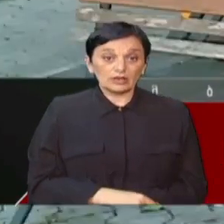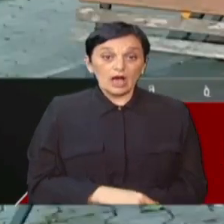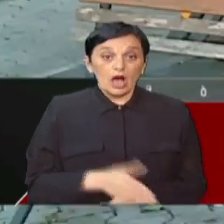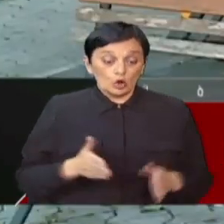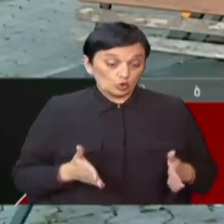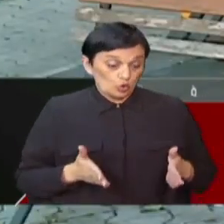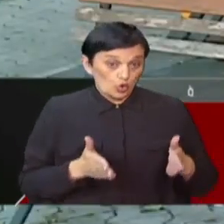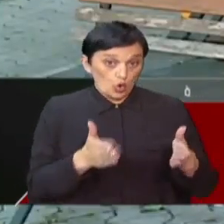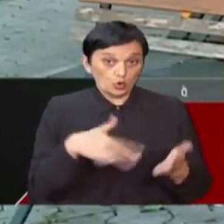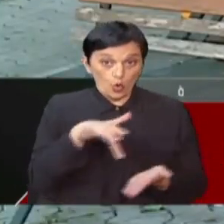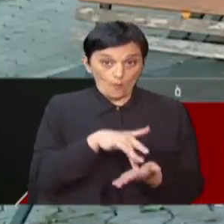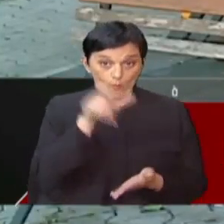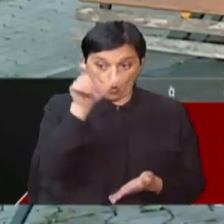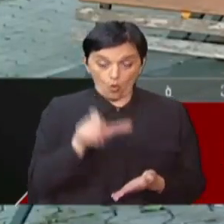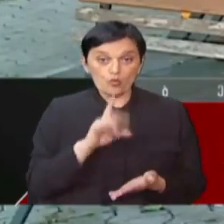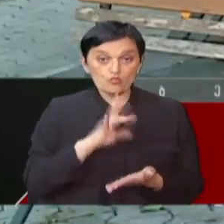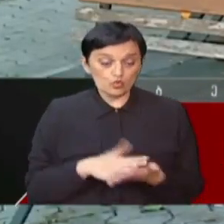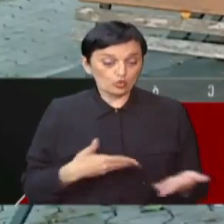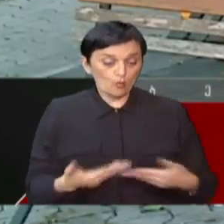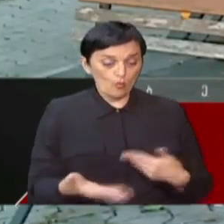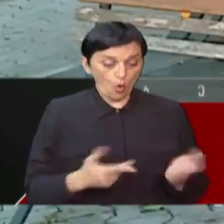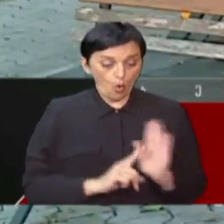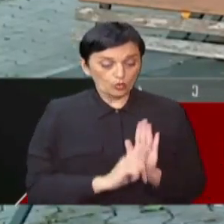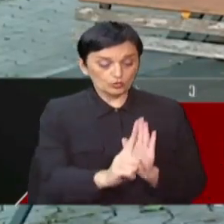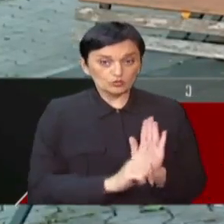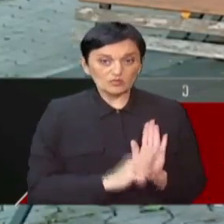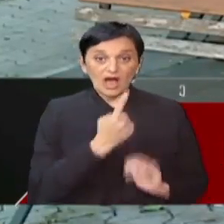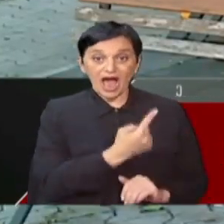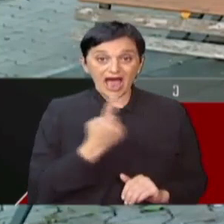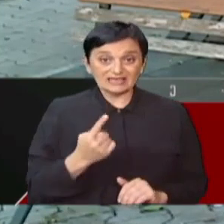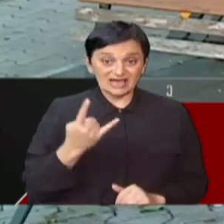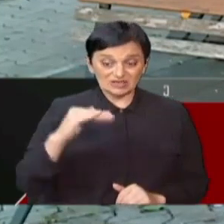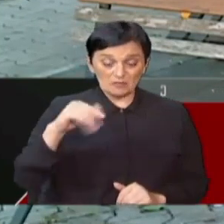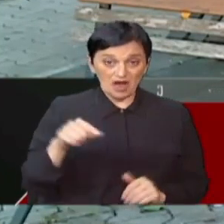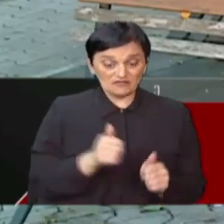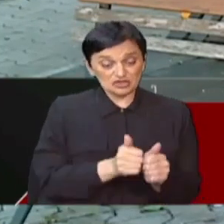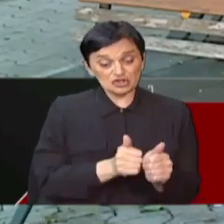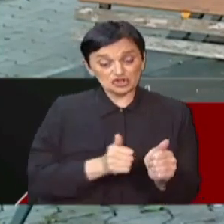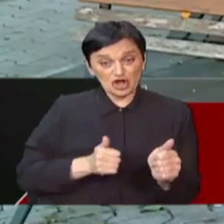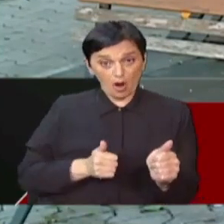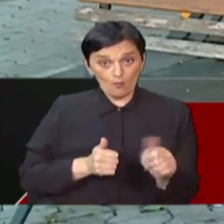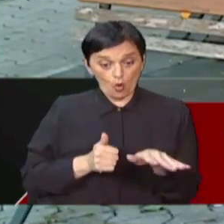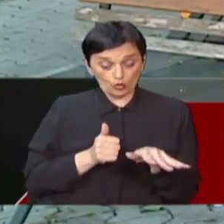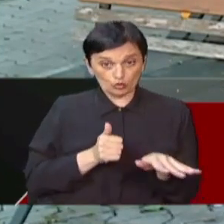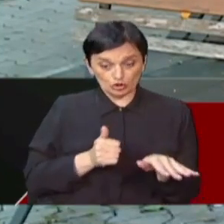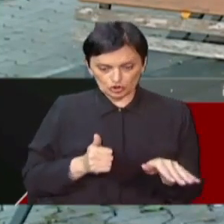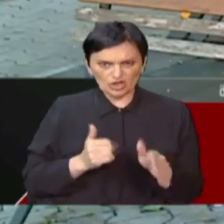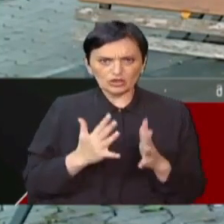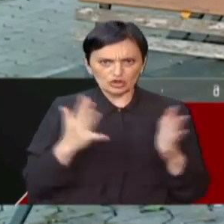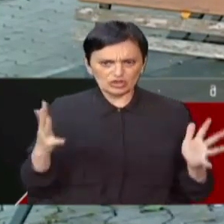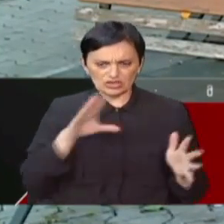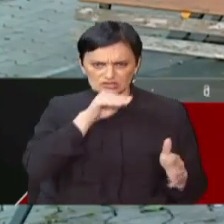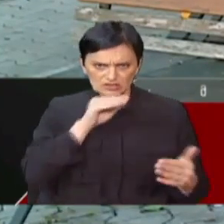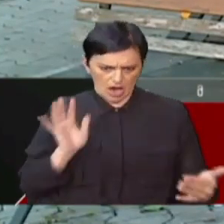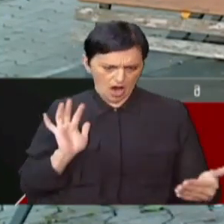ტროტუარზე, სადაც მოქალაქეები მუდმივად მოძრაობენ, ერთ-ერთი ბავშვი შედარებით ჩამორჩა დანარჩენებს და სწორედ ამ მომენტში საკმაოდ დიდი ზომის